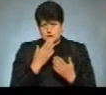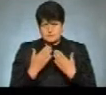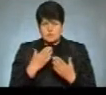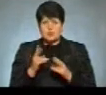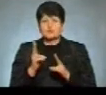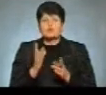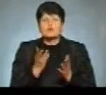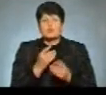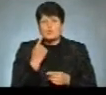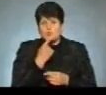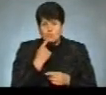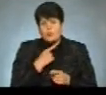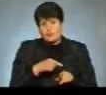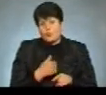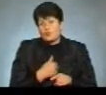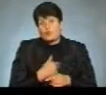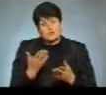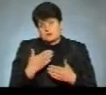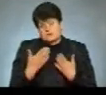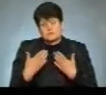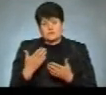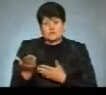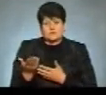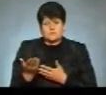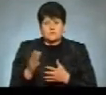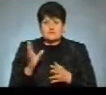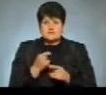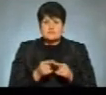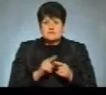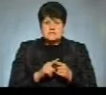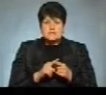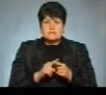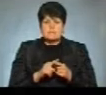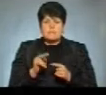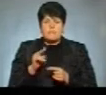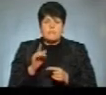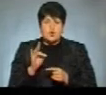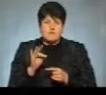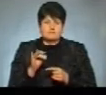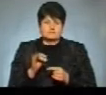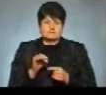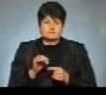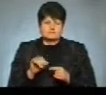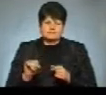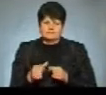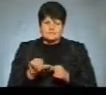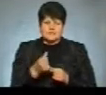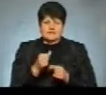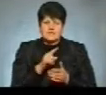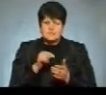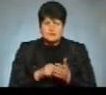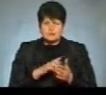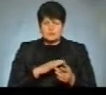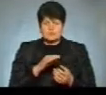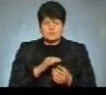Хто якою мовою хоче, то якою мовою спілкується. І всі ці провокативні запитання, які були протягом дискусії навколо